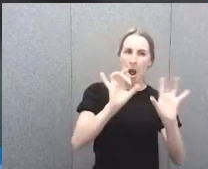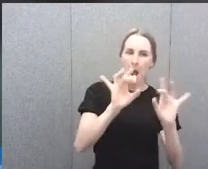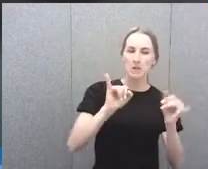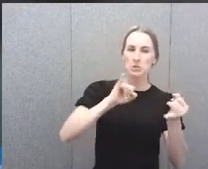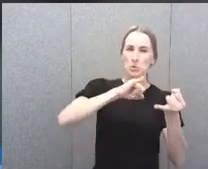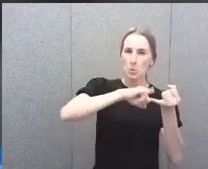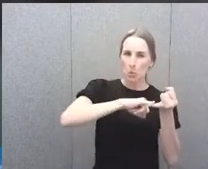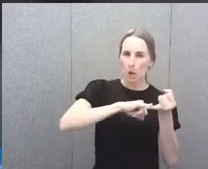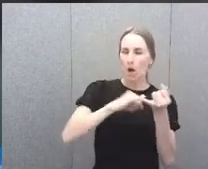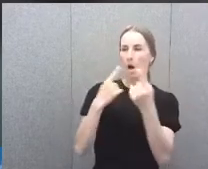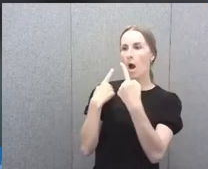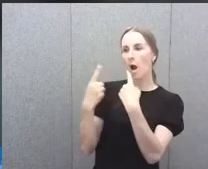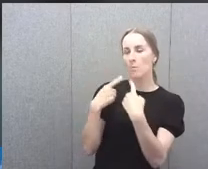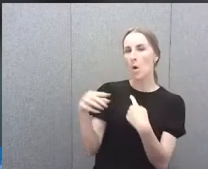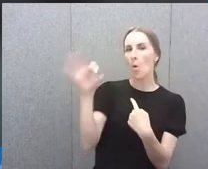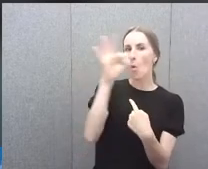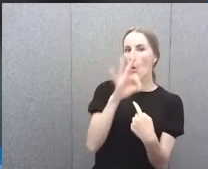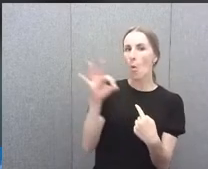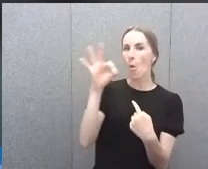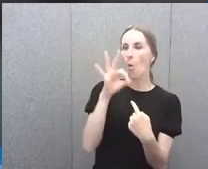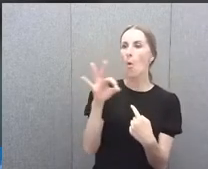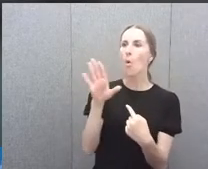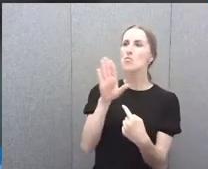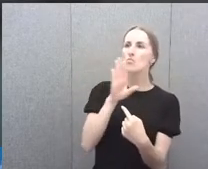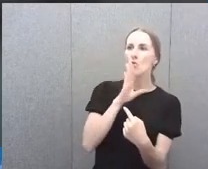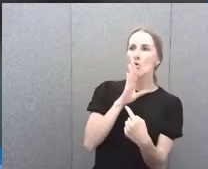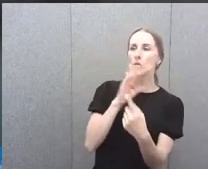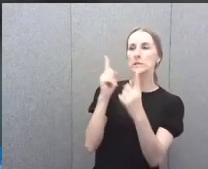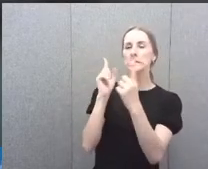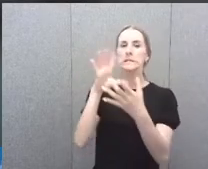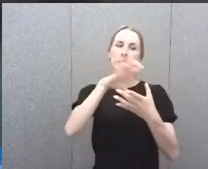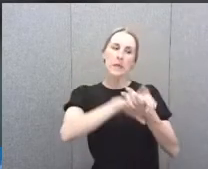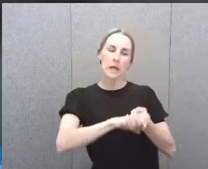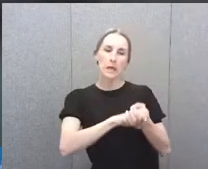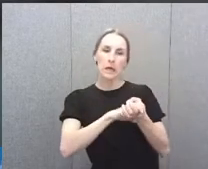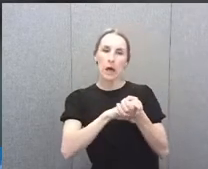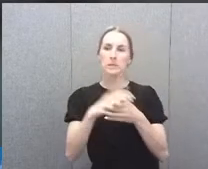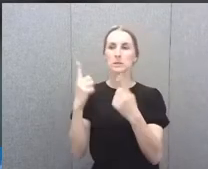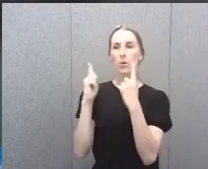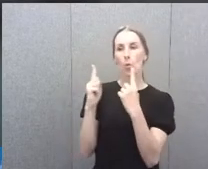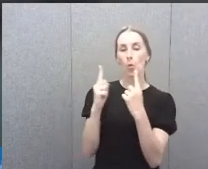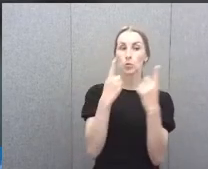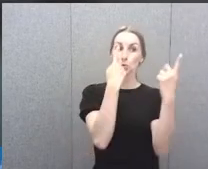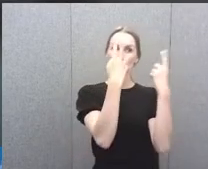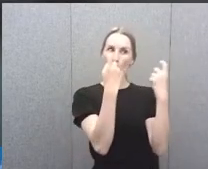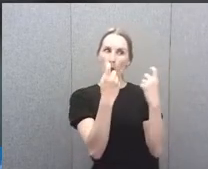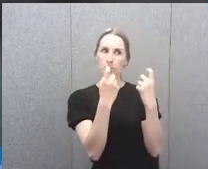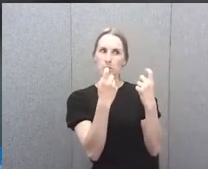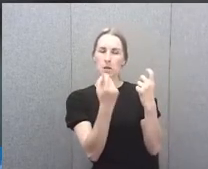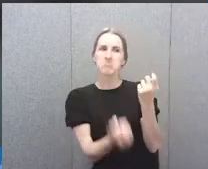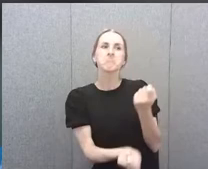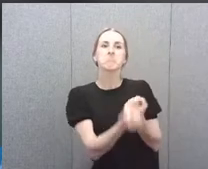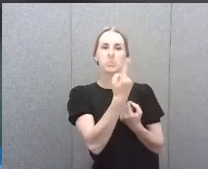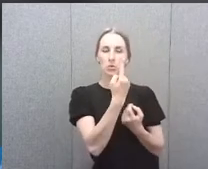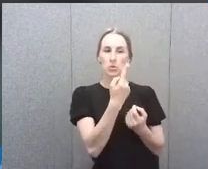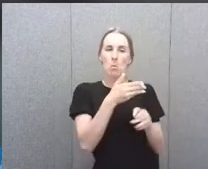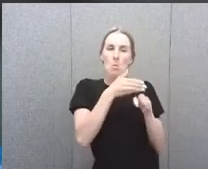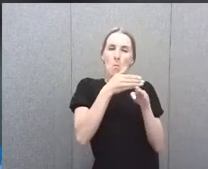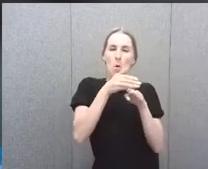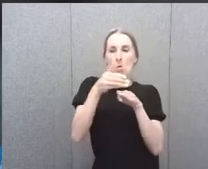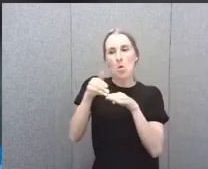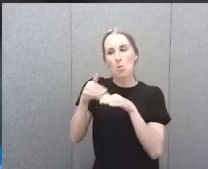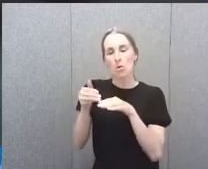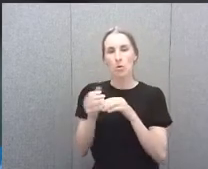то история у нас все еще продолжается. Давайте будем откровенны. Когда